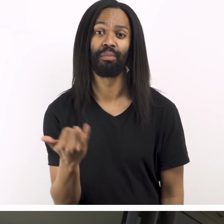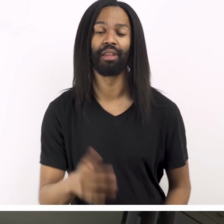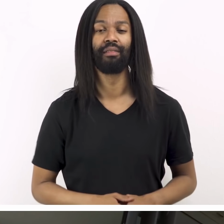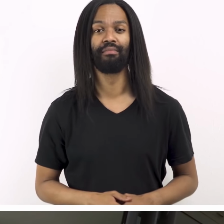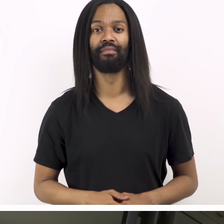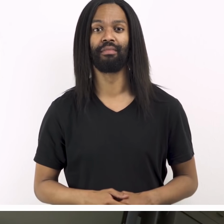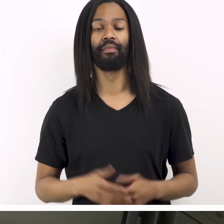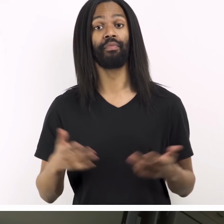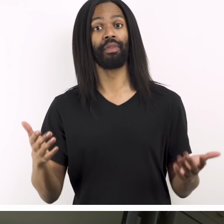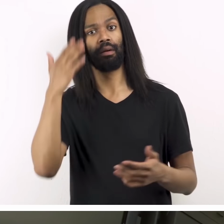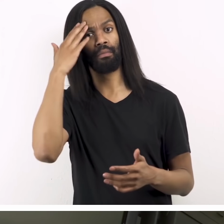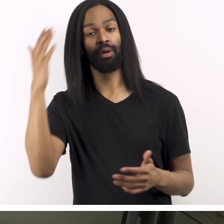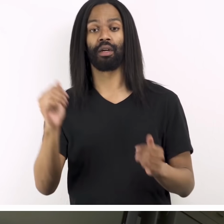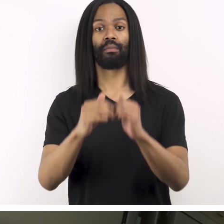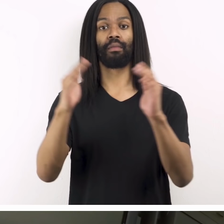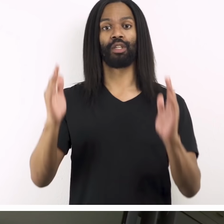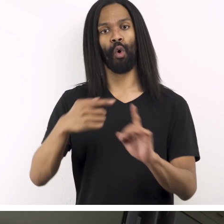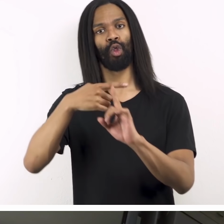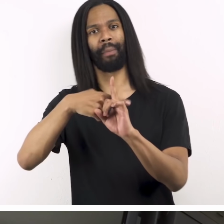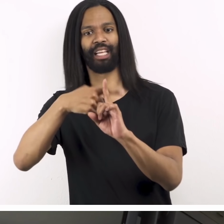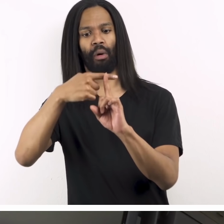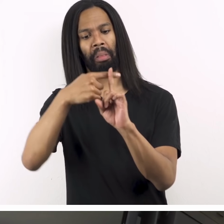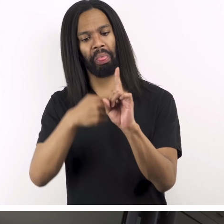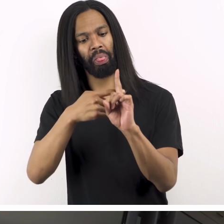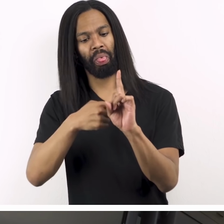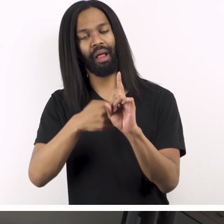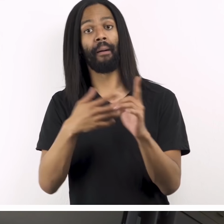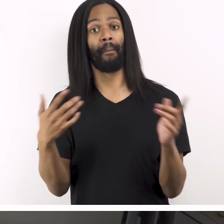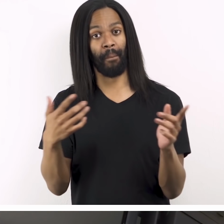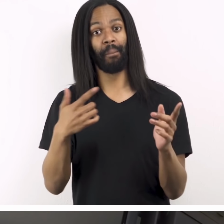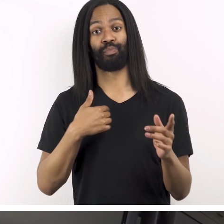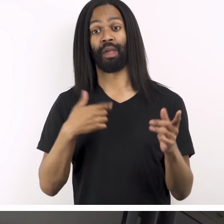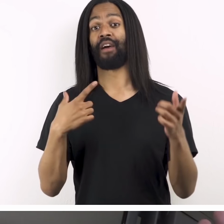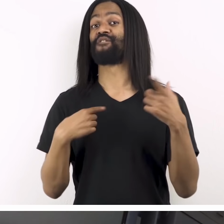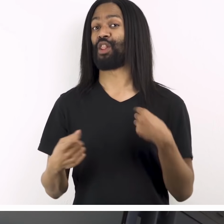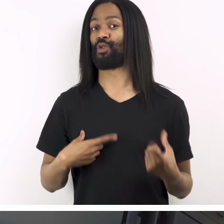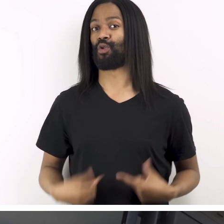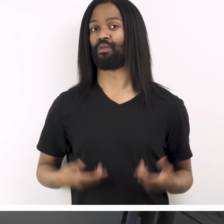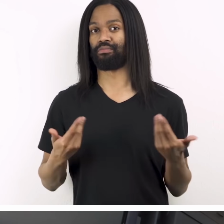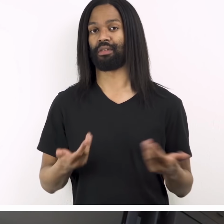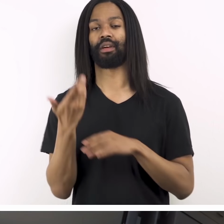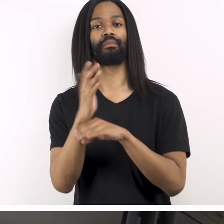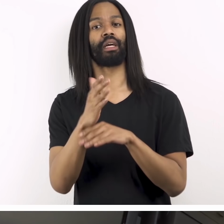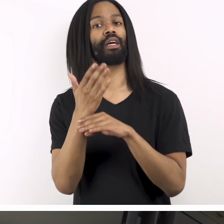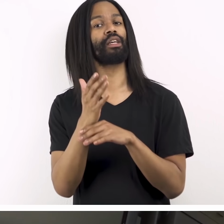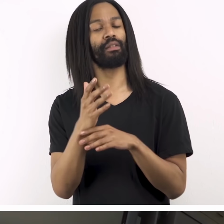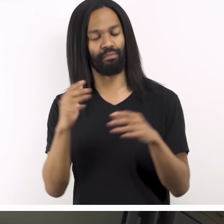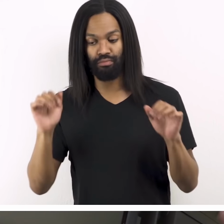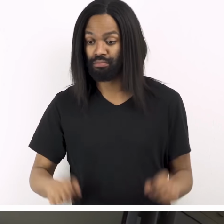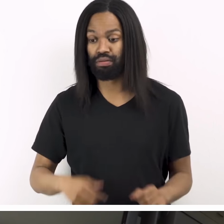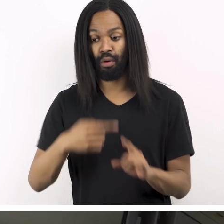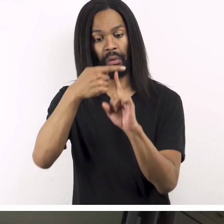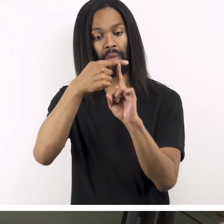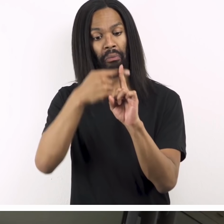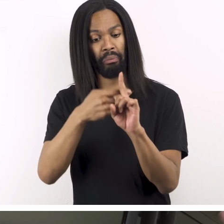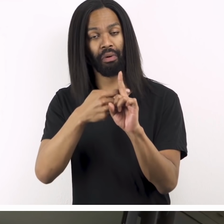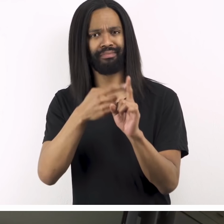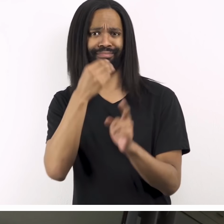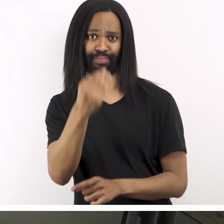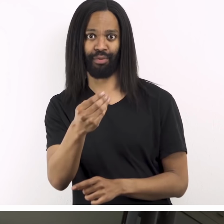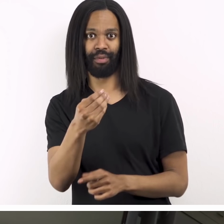celui-ci, pour les gens qui ont des maisons un petit peu fraîches, sachez que certains philodendrons, ceux que je vous présente, ils peuvent s'accommoder d'une température